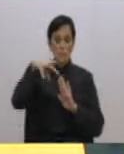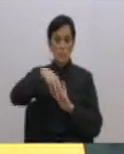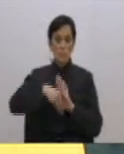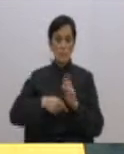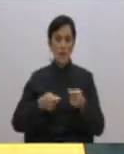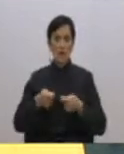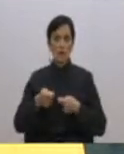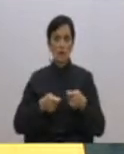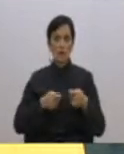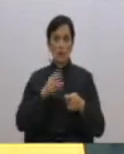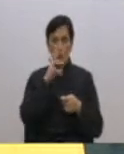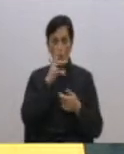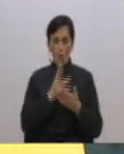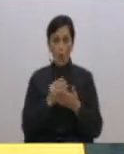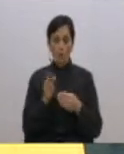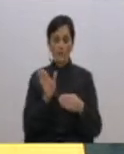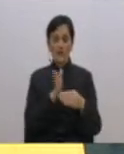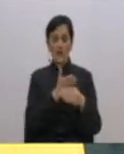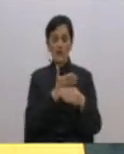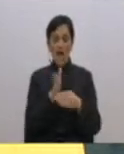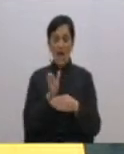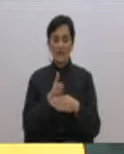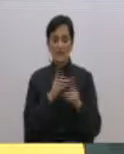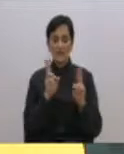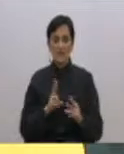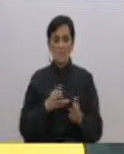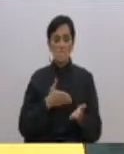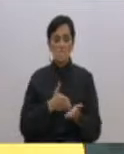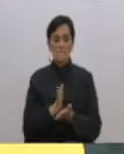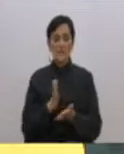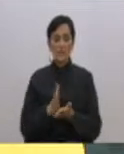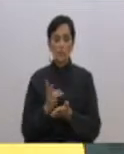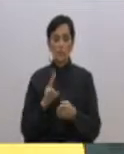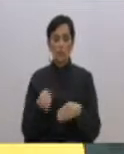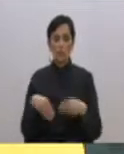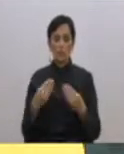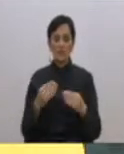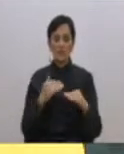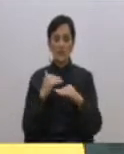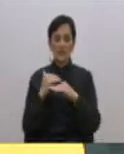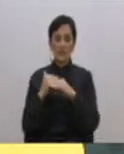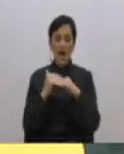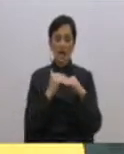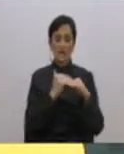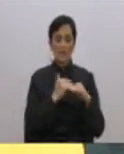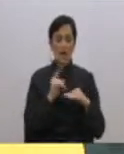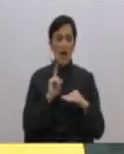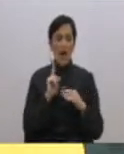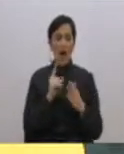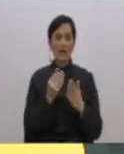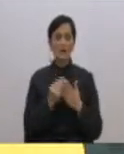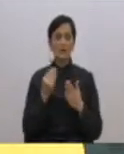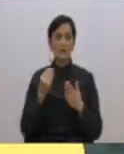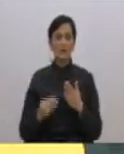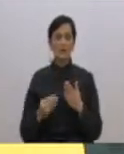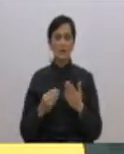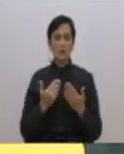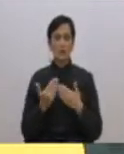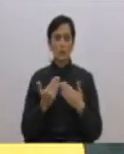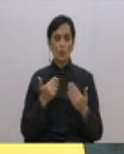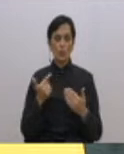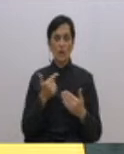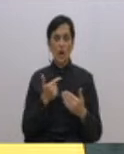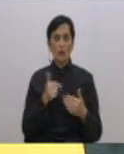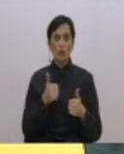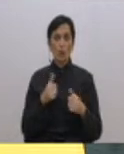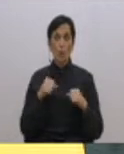ქციები, ჰონორარის განაწილების წესები, პრინციპები ციპები უნდა ძლეოდეს თანაბარი და არა დისკრიმინაციული მოპყრობის გარანტიას,